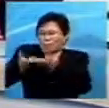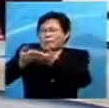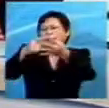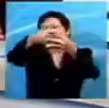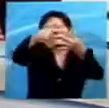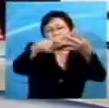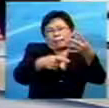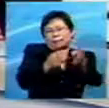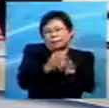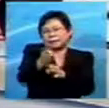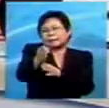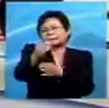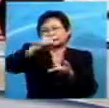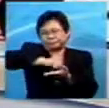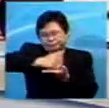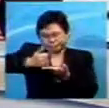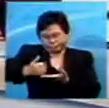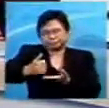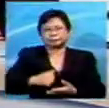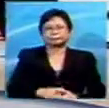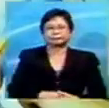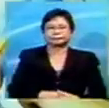empat bidang profesional perakaunan